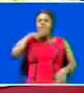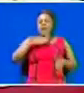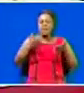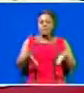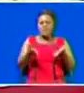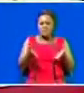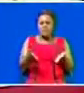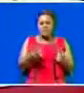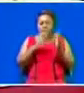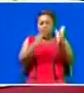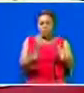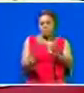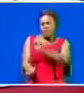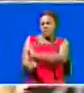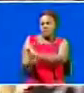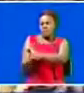Mary Mwoki anaarifu.